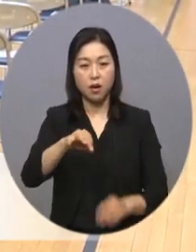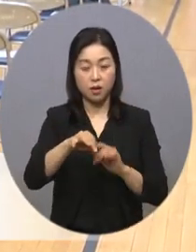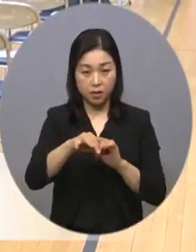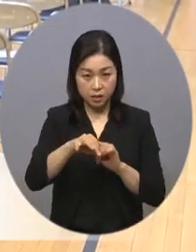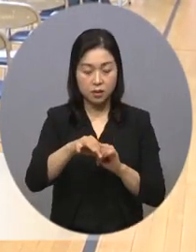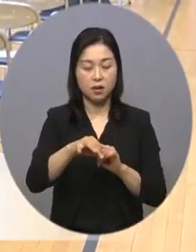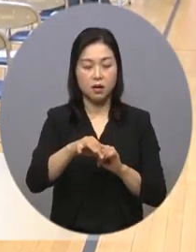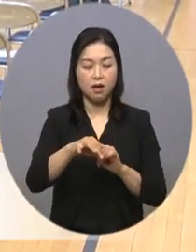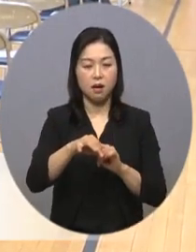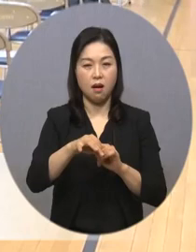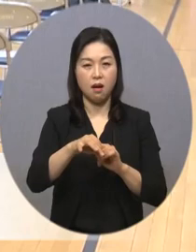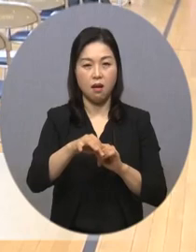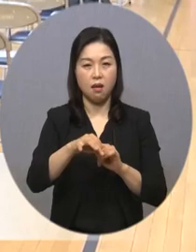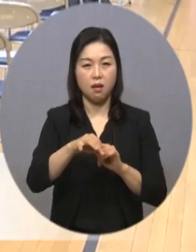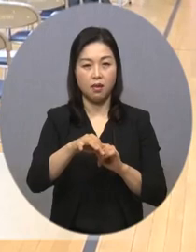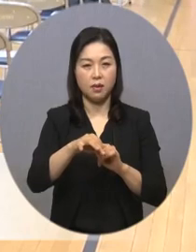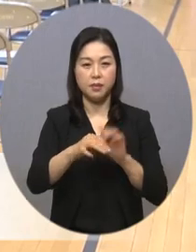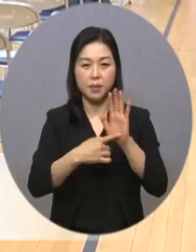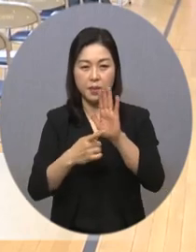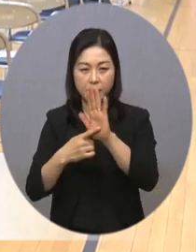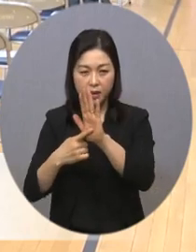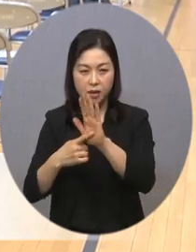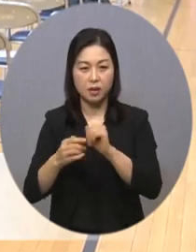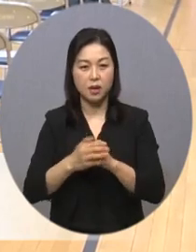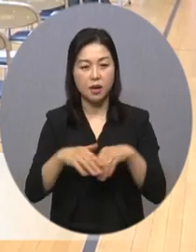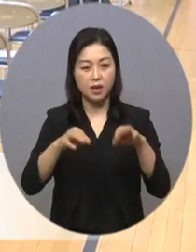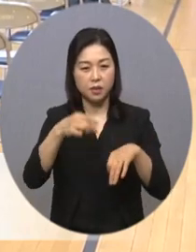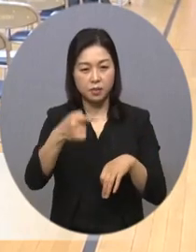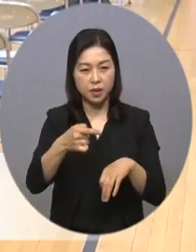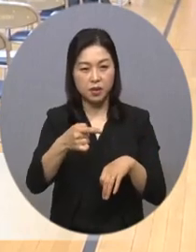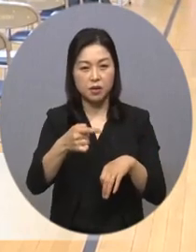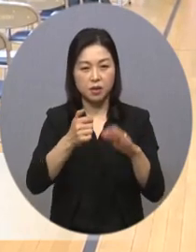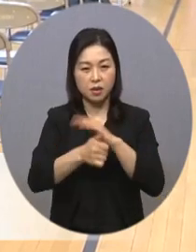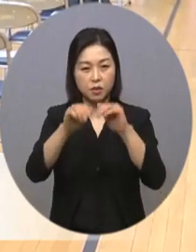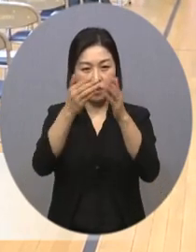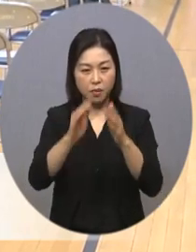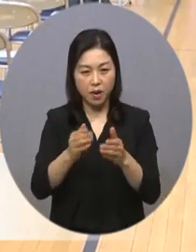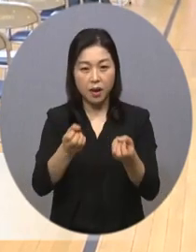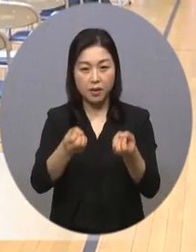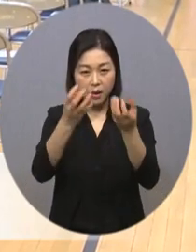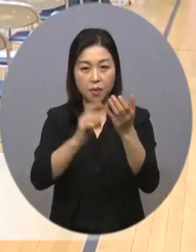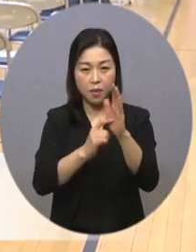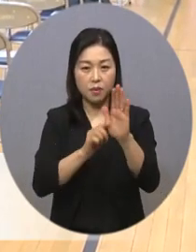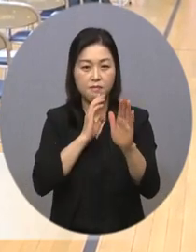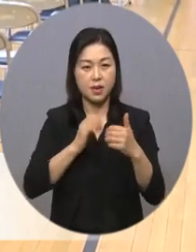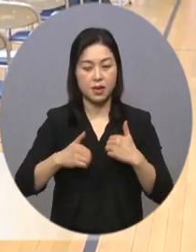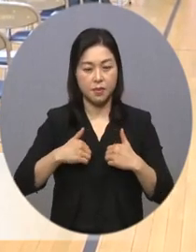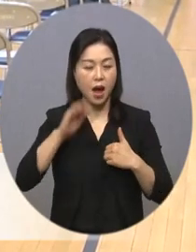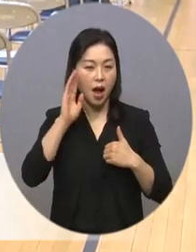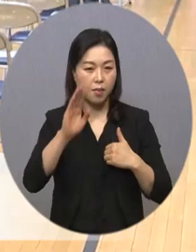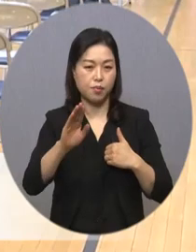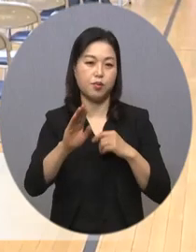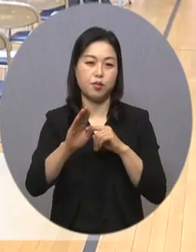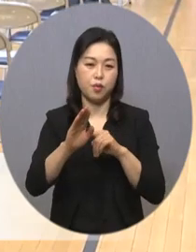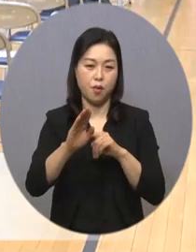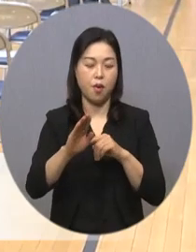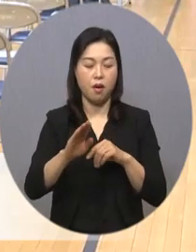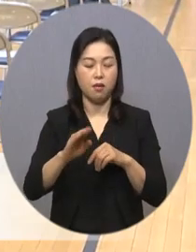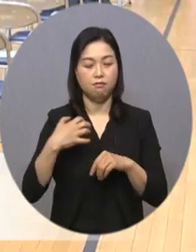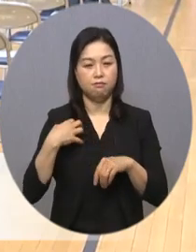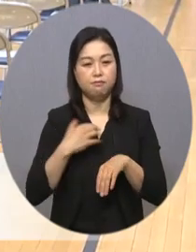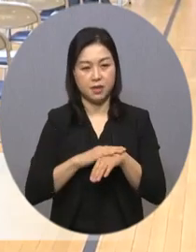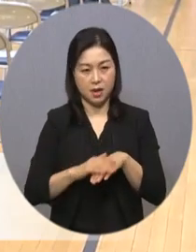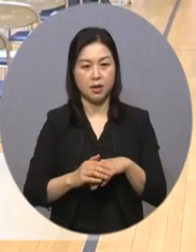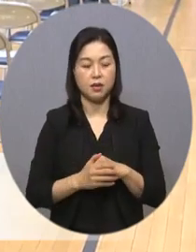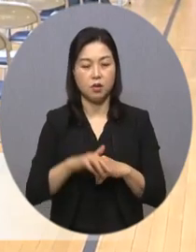영웅 김일 선생 동상 제막식을 하게 돼서 무척 반갑습니다. 앞으로 손색이 없도록 잘할 것이고 우리 고흥 군민